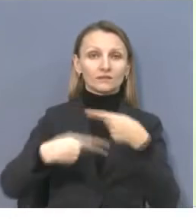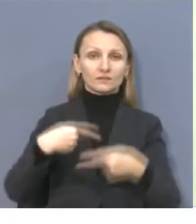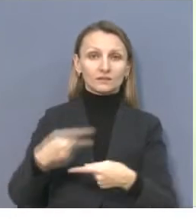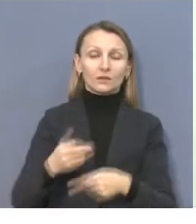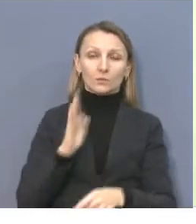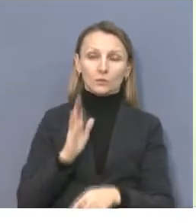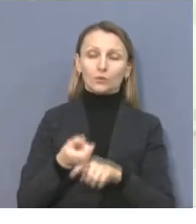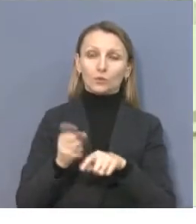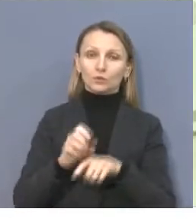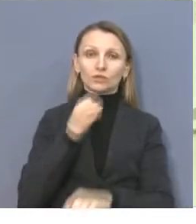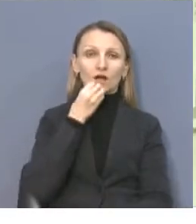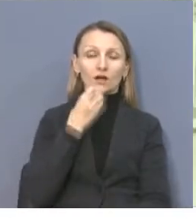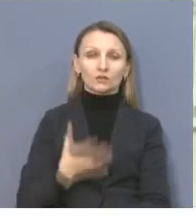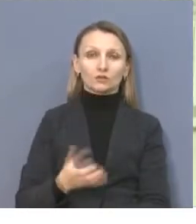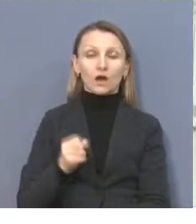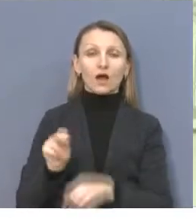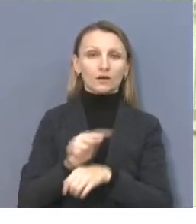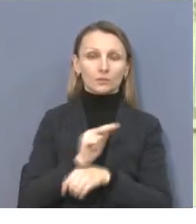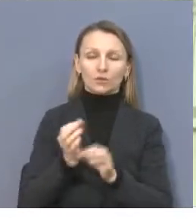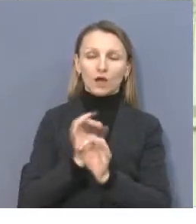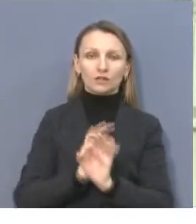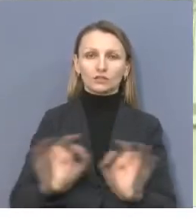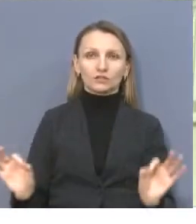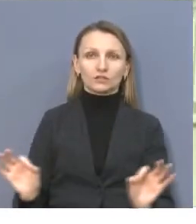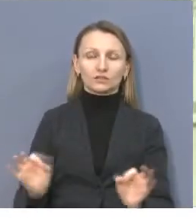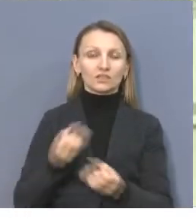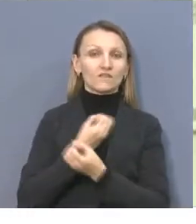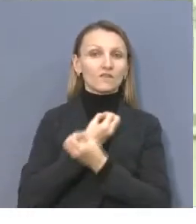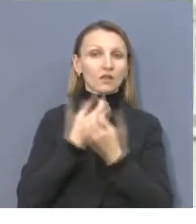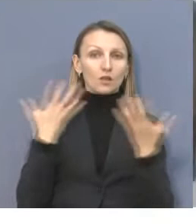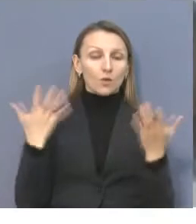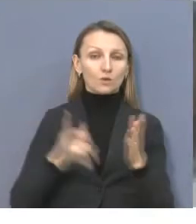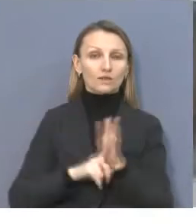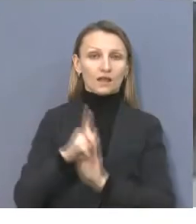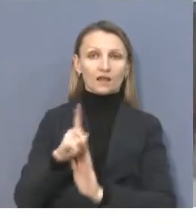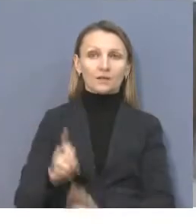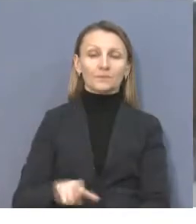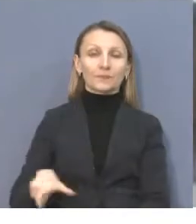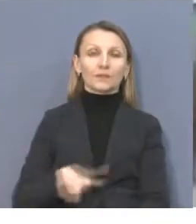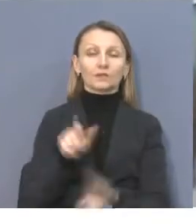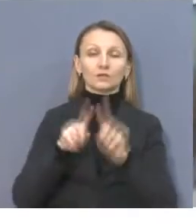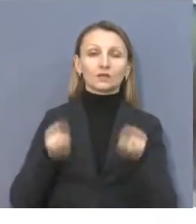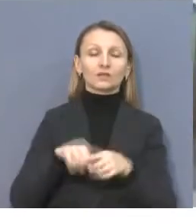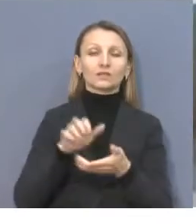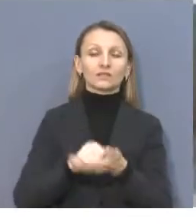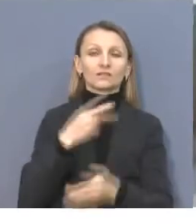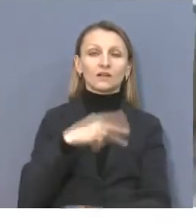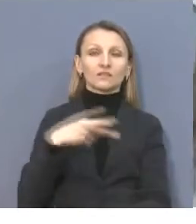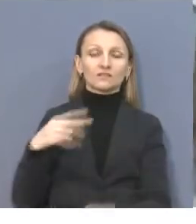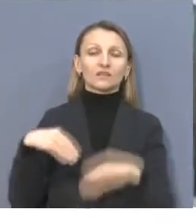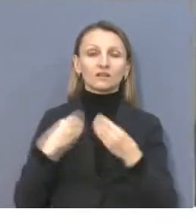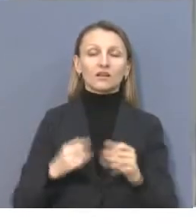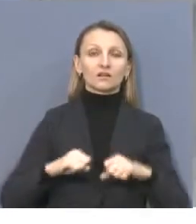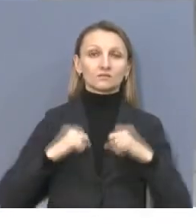хорошо музей должен быть рим он взял ручку еще светло стало здесь дорожная карта занятости 2020 дала импульс